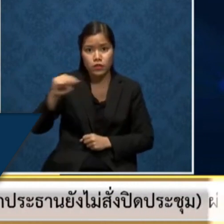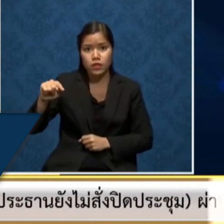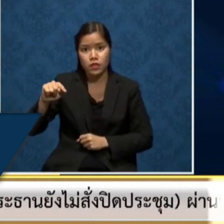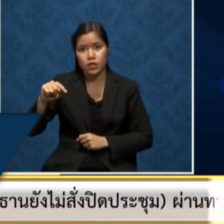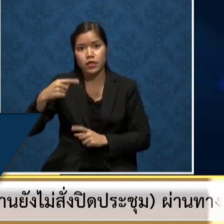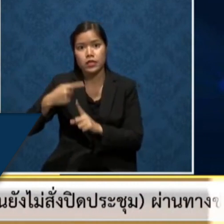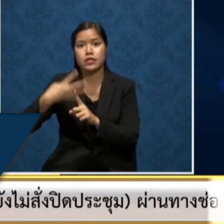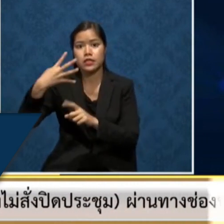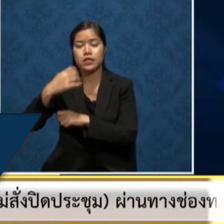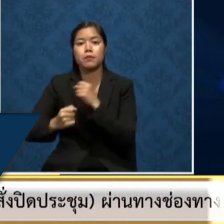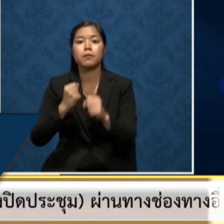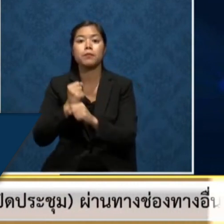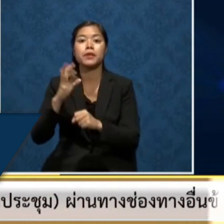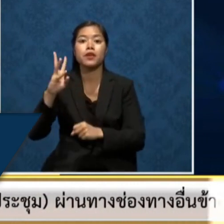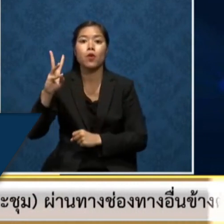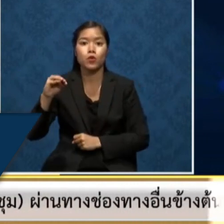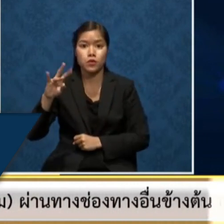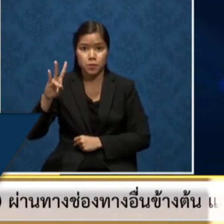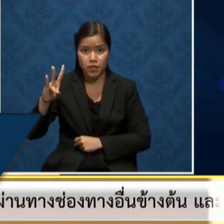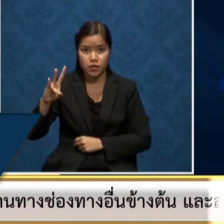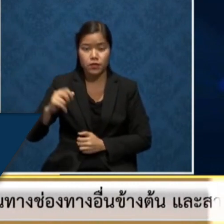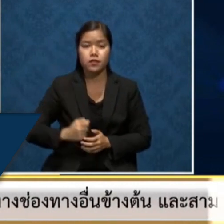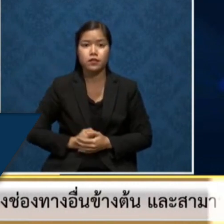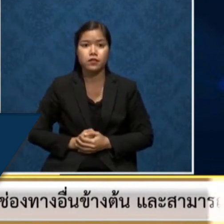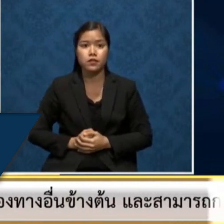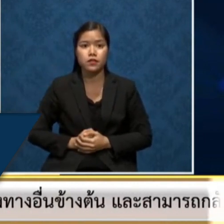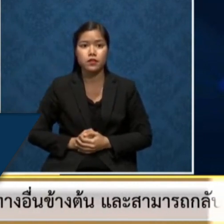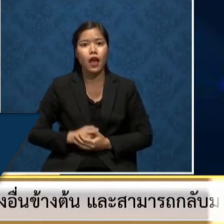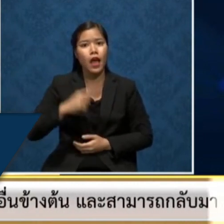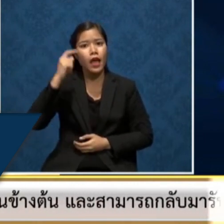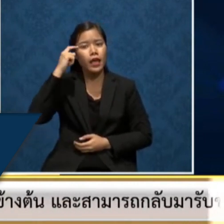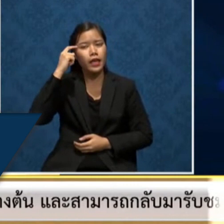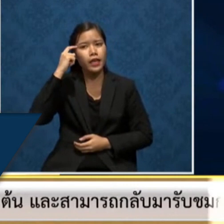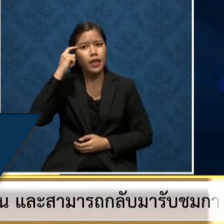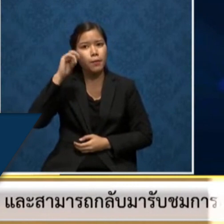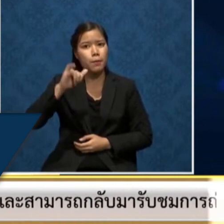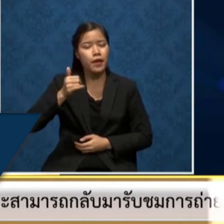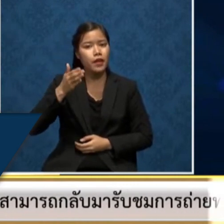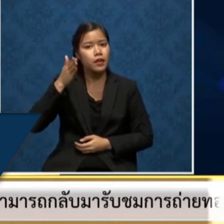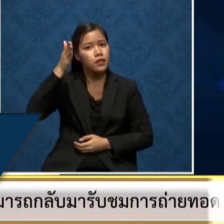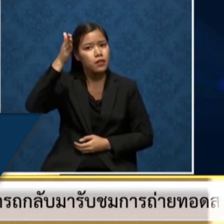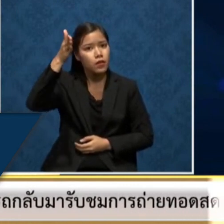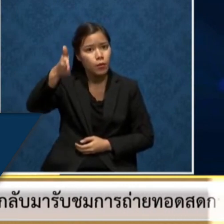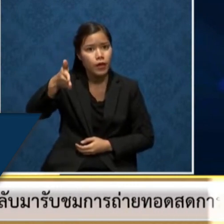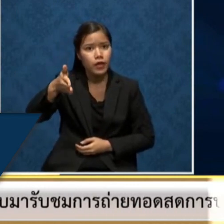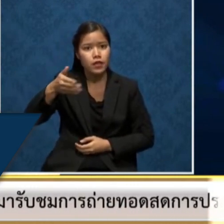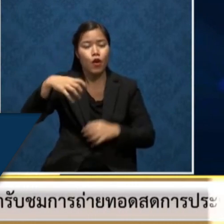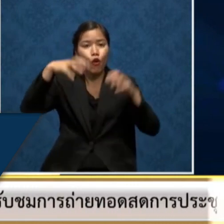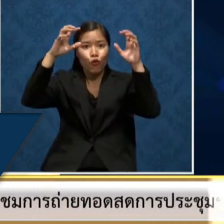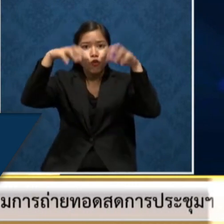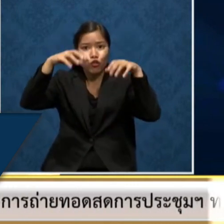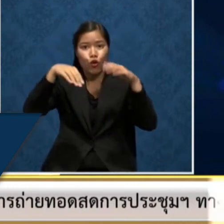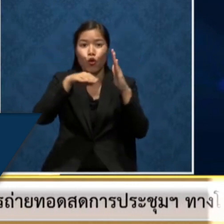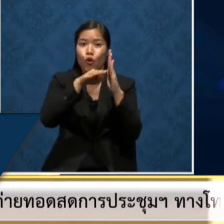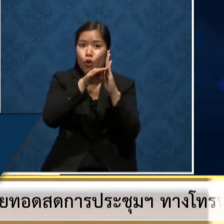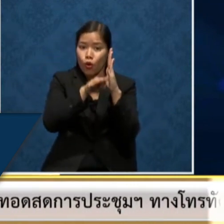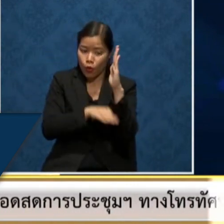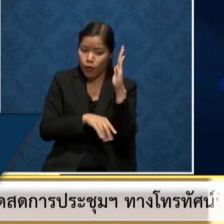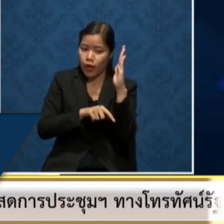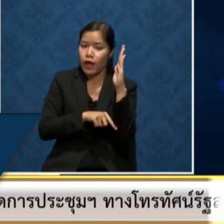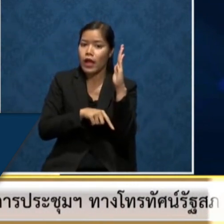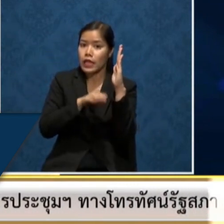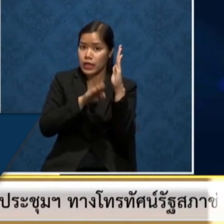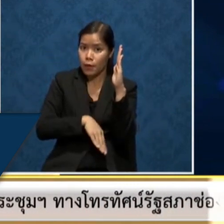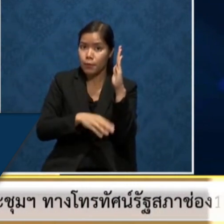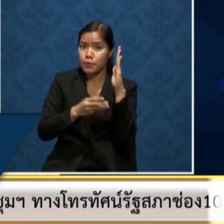2567จึงมีมติให้คาดการฝนรายเดือนในกรณีค่าต่ำสุดเพื่อนำเอามาใช้ในการ